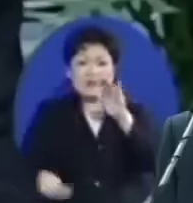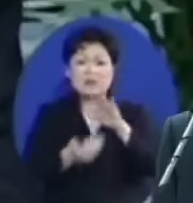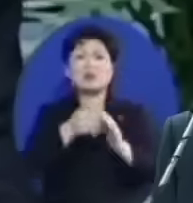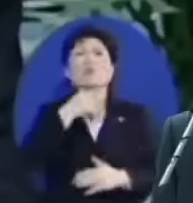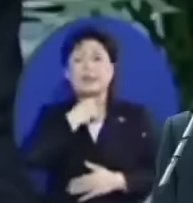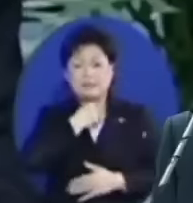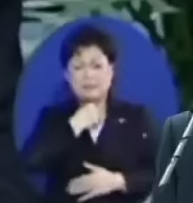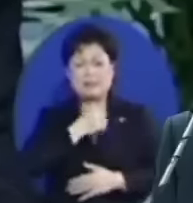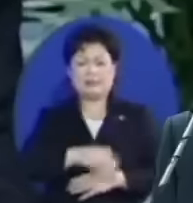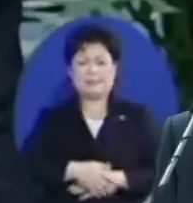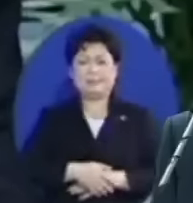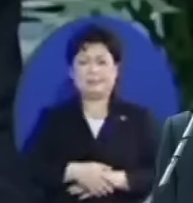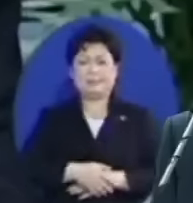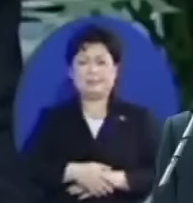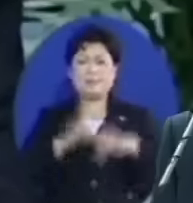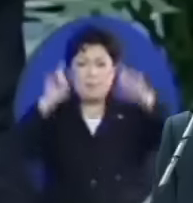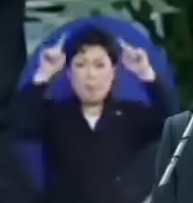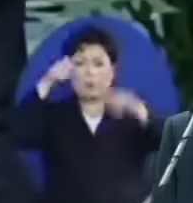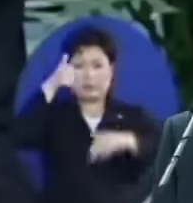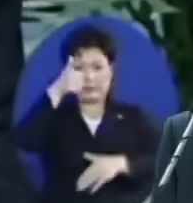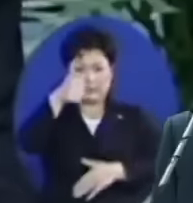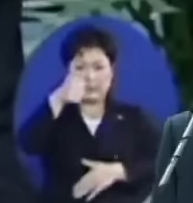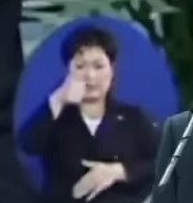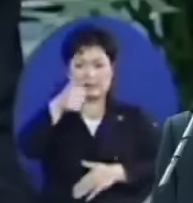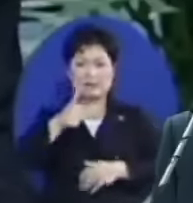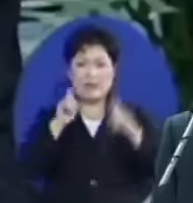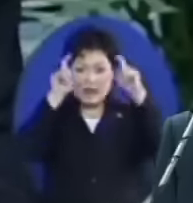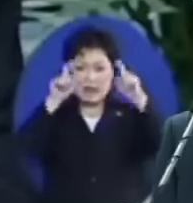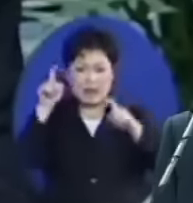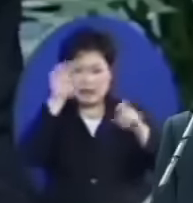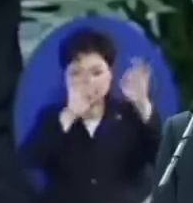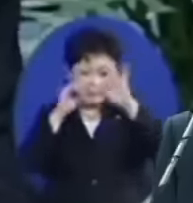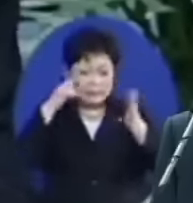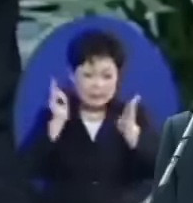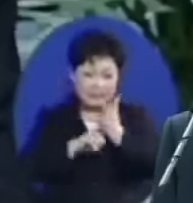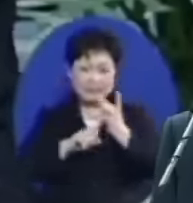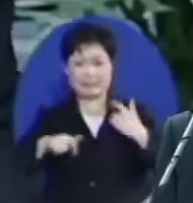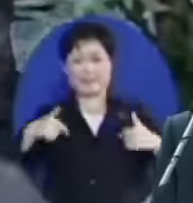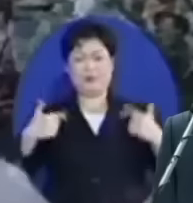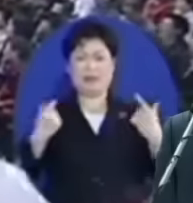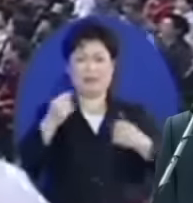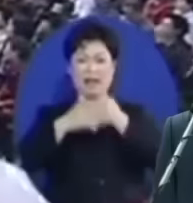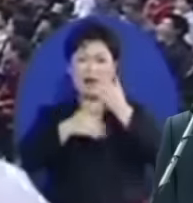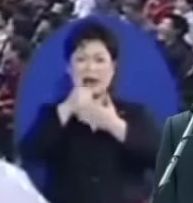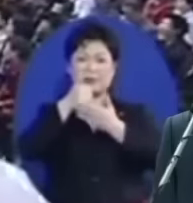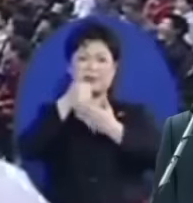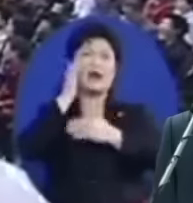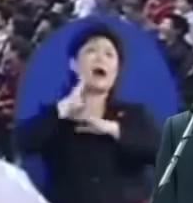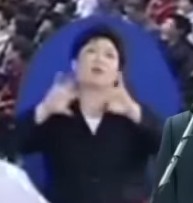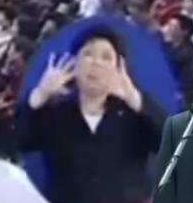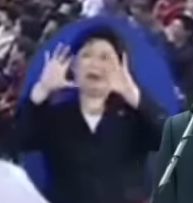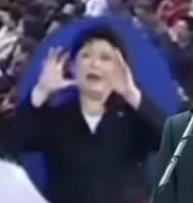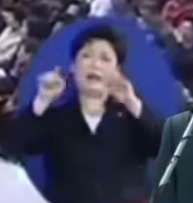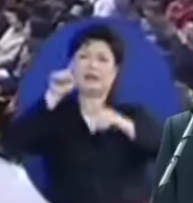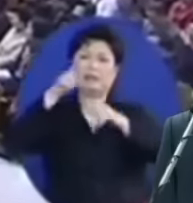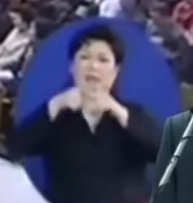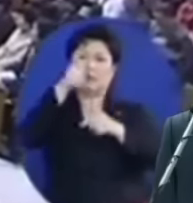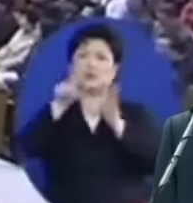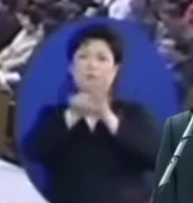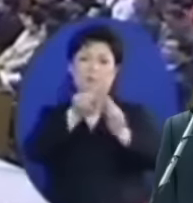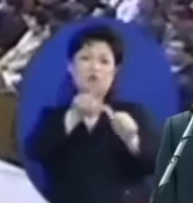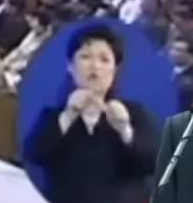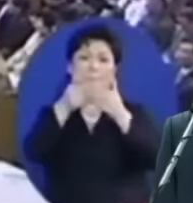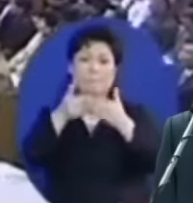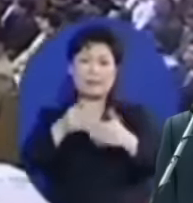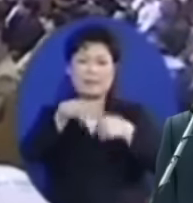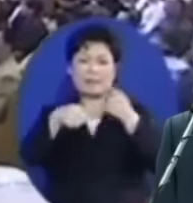원하시는 것입니다. 목자는 양을 찾아 기뻐 넘치는 것처럼 하나님은 하늘나라에서 예수를 믿고 구원받아